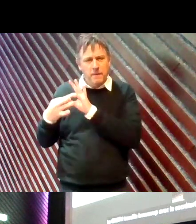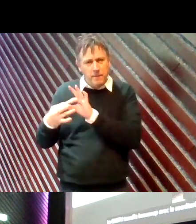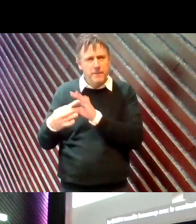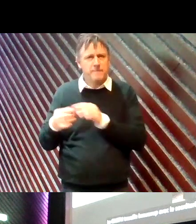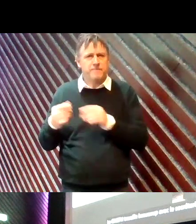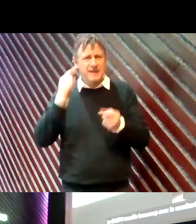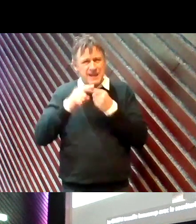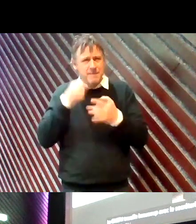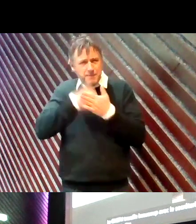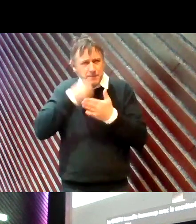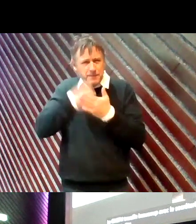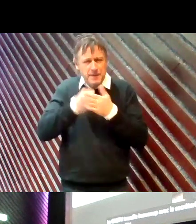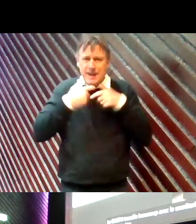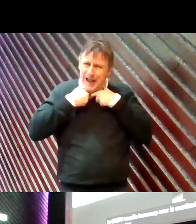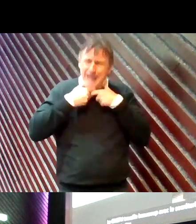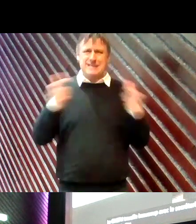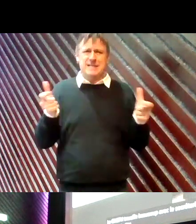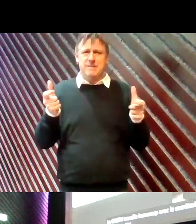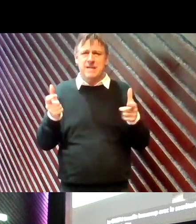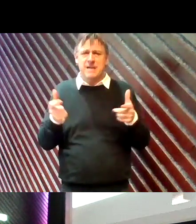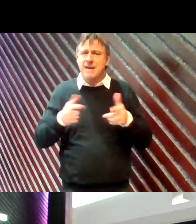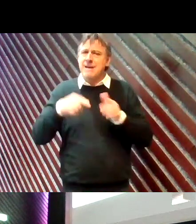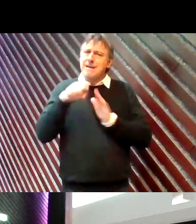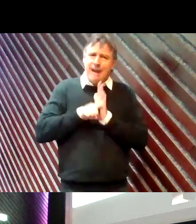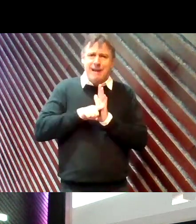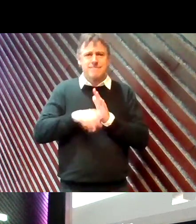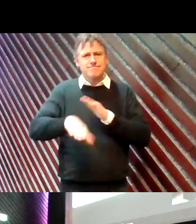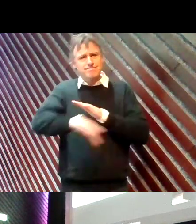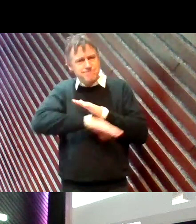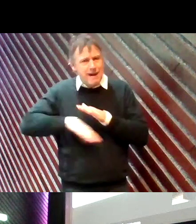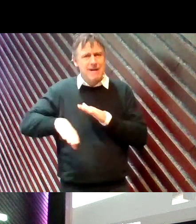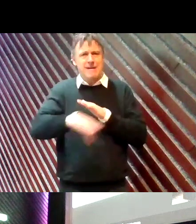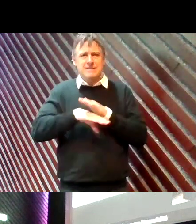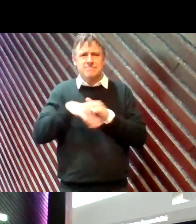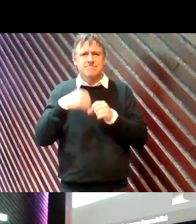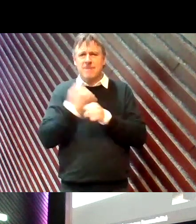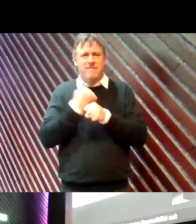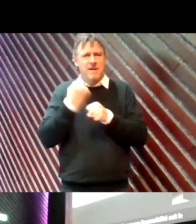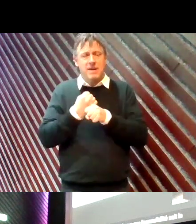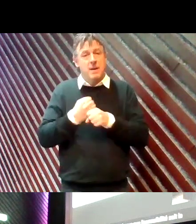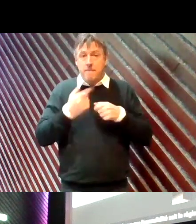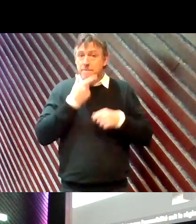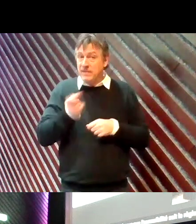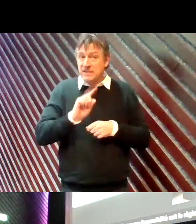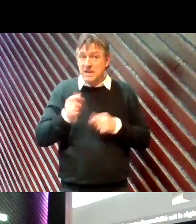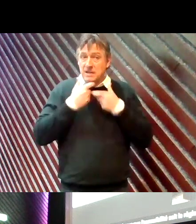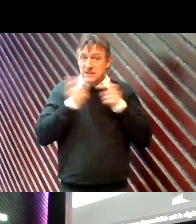l'accessibilité soit la règle de nos travaux. Ce n pas simple,